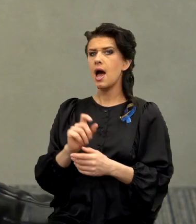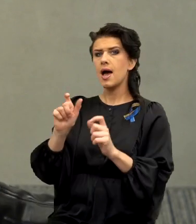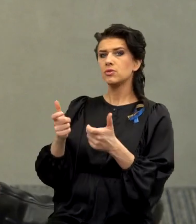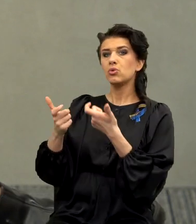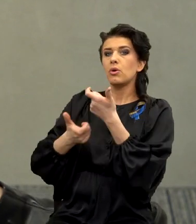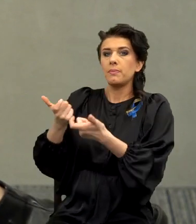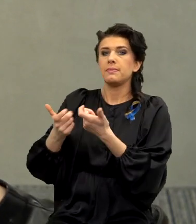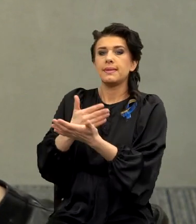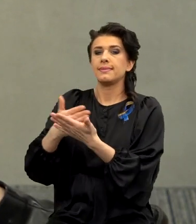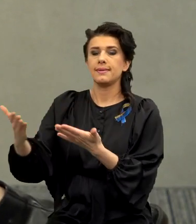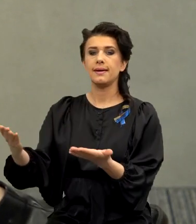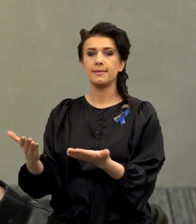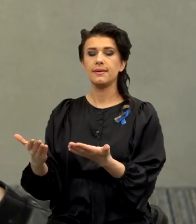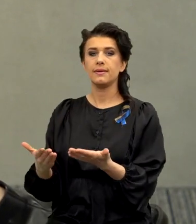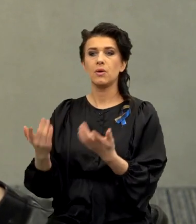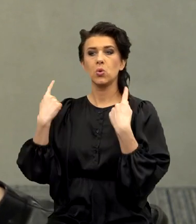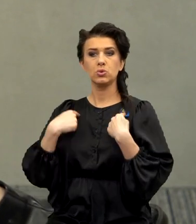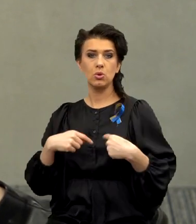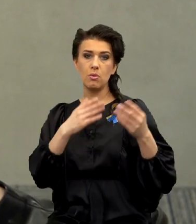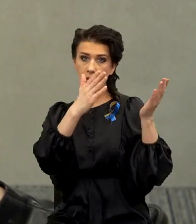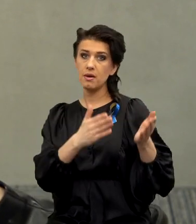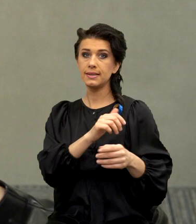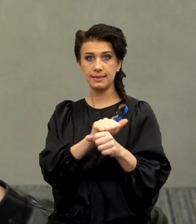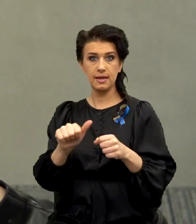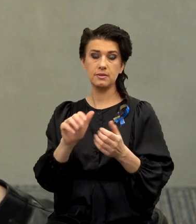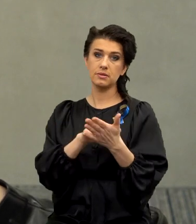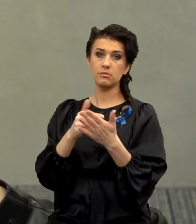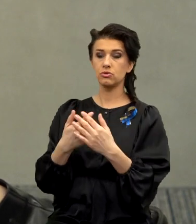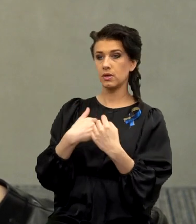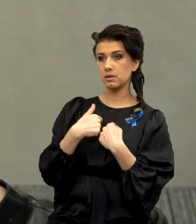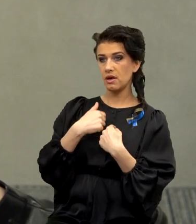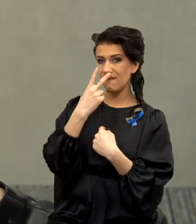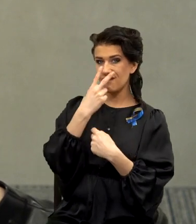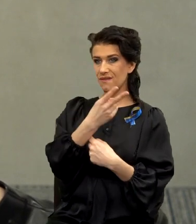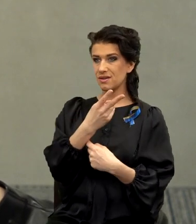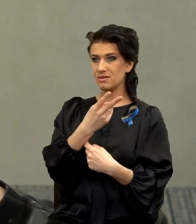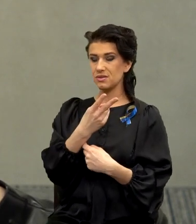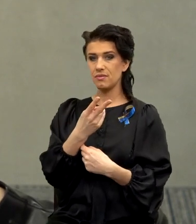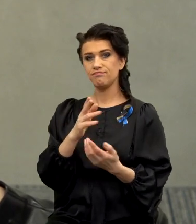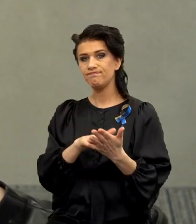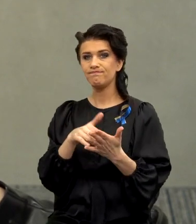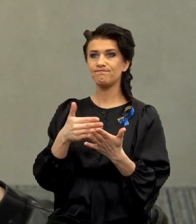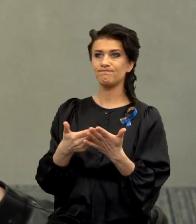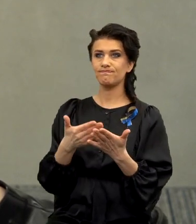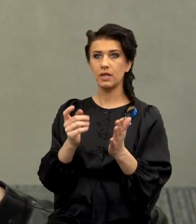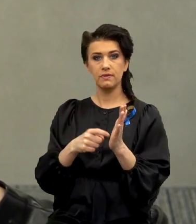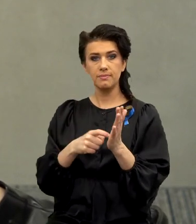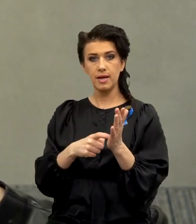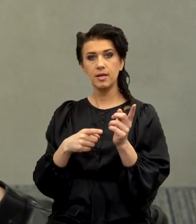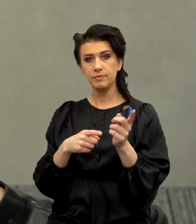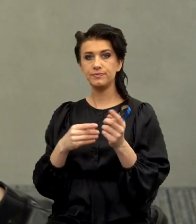że jest taka osoba, która według naszej obserwacji